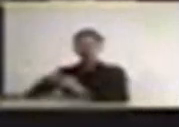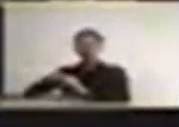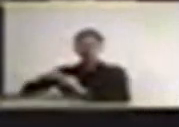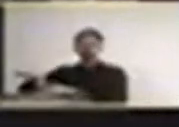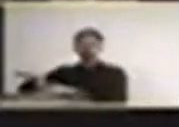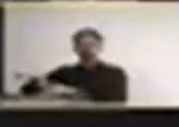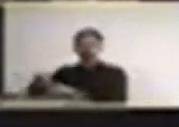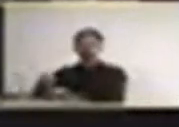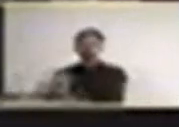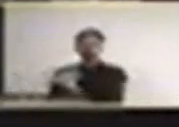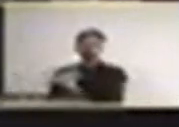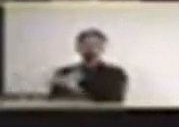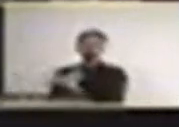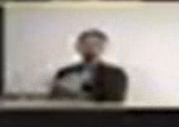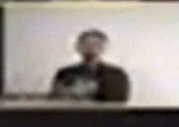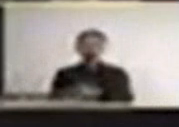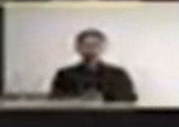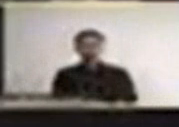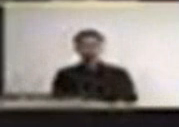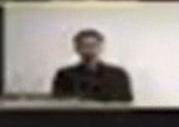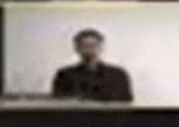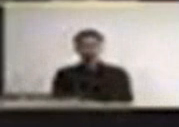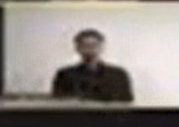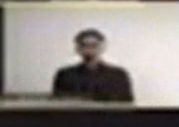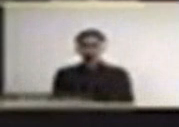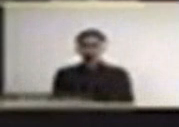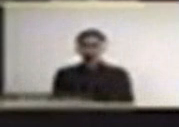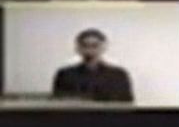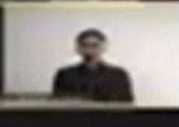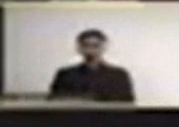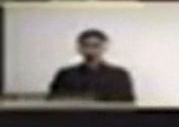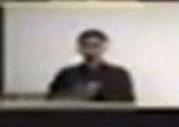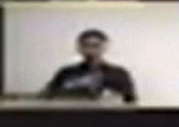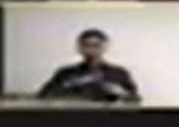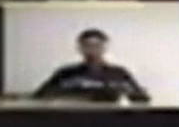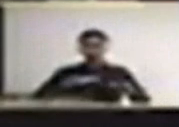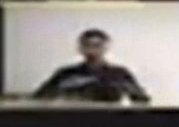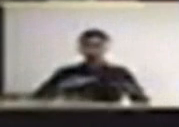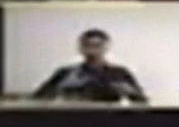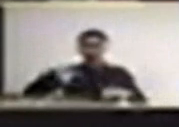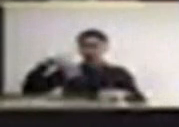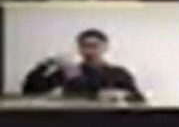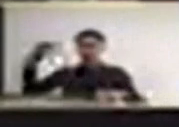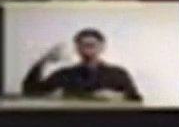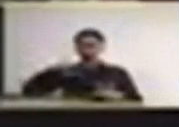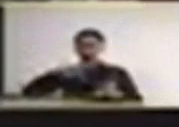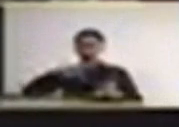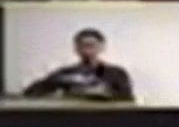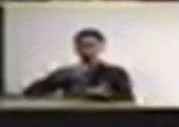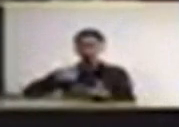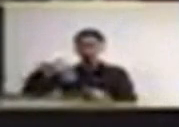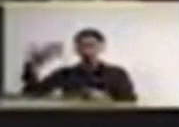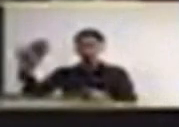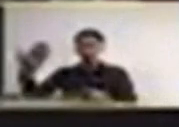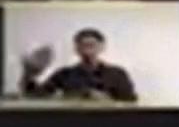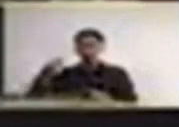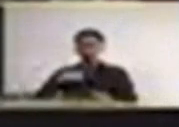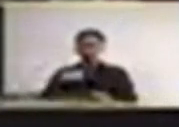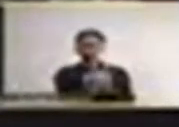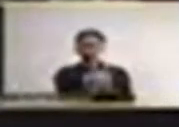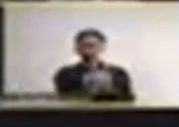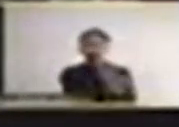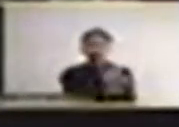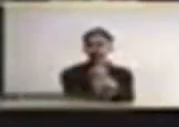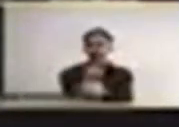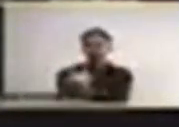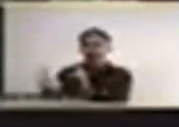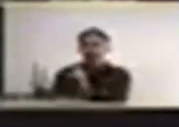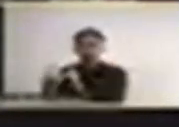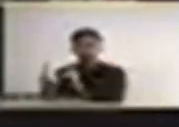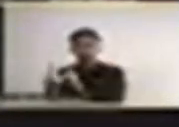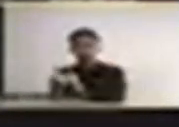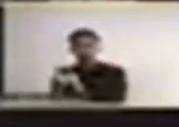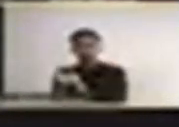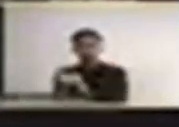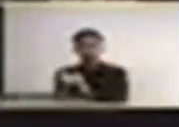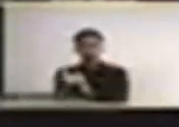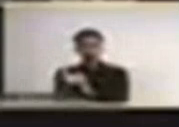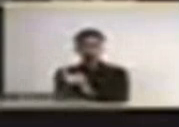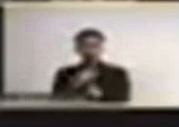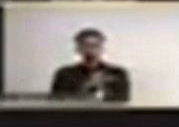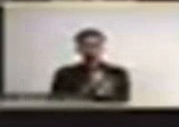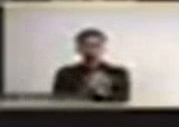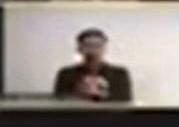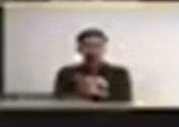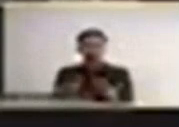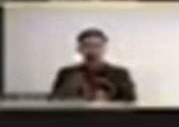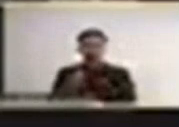sudah mulai dipaparkan ke lingkungan luar, maka kita akan berhadapan dengan anak-anak yang berisiko menjadi orang tanpa gejala, yaitu healthy